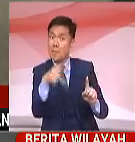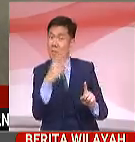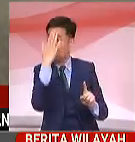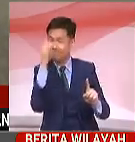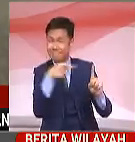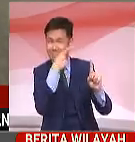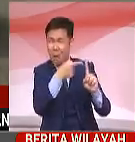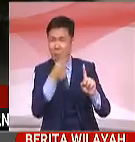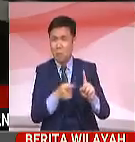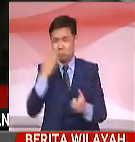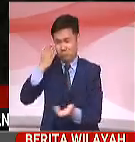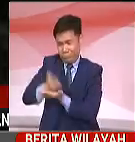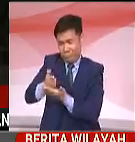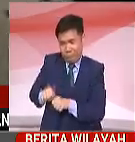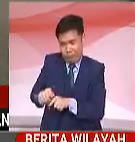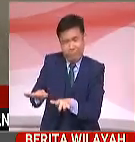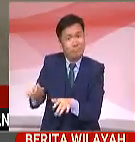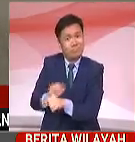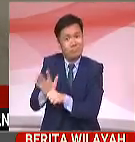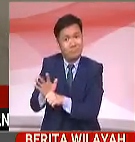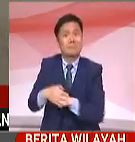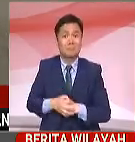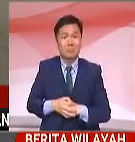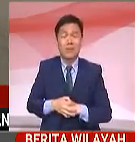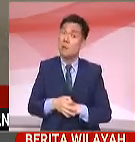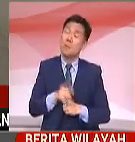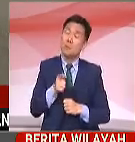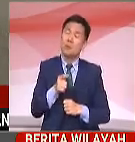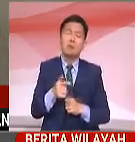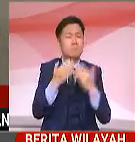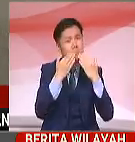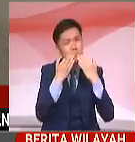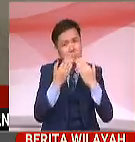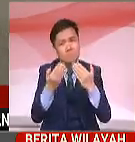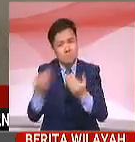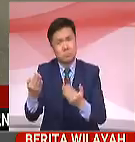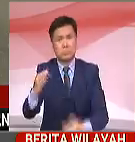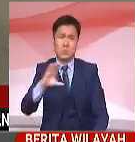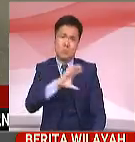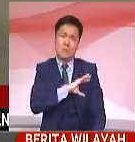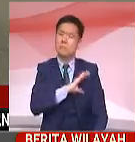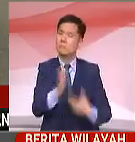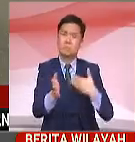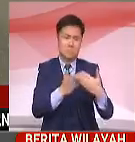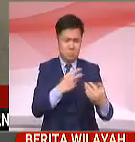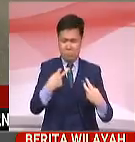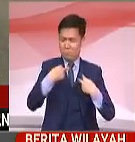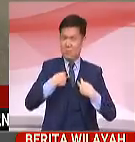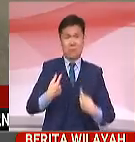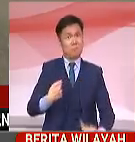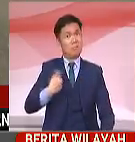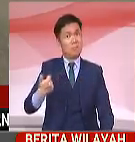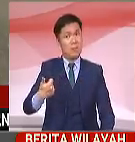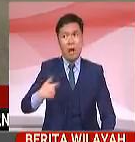memutuskan rantaian COVID-19. Dan usaha ini wajar kita hargai tanpa mengira siapa kita ataupun tanpa